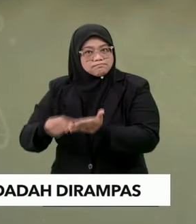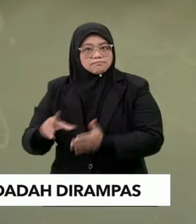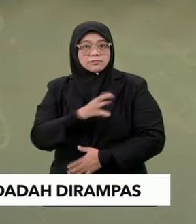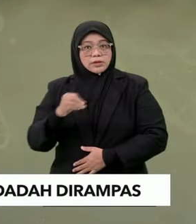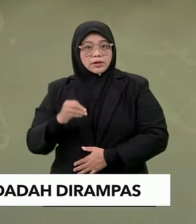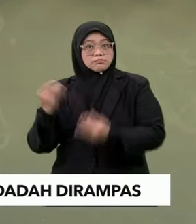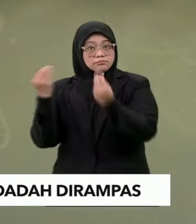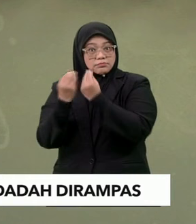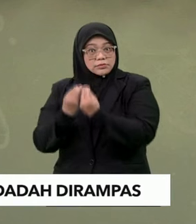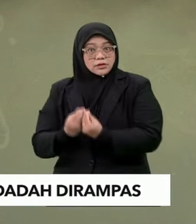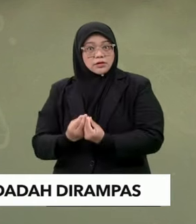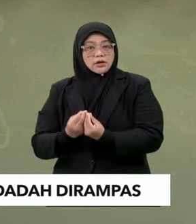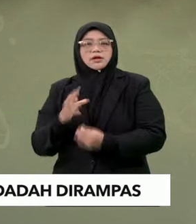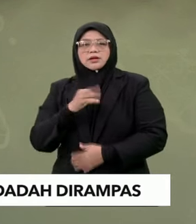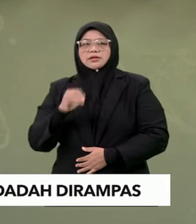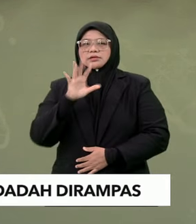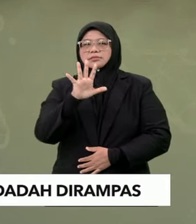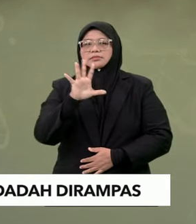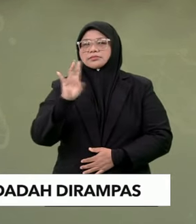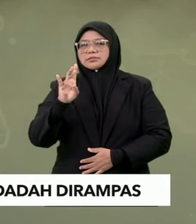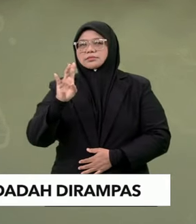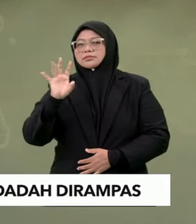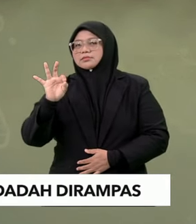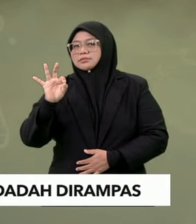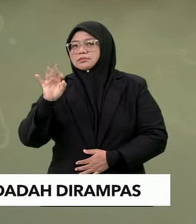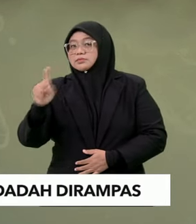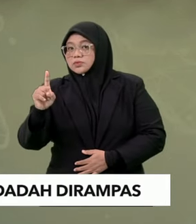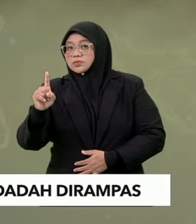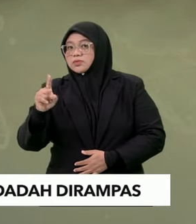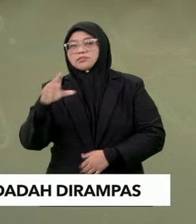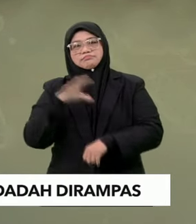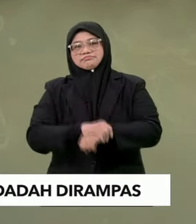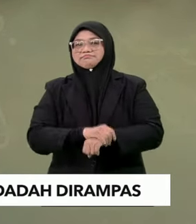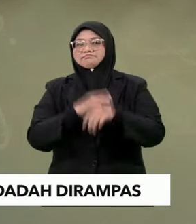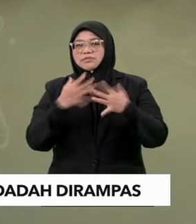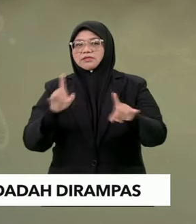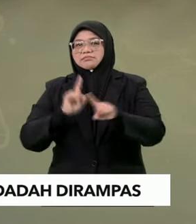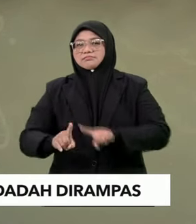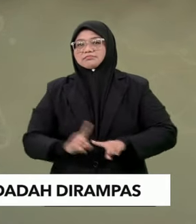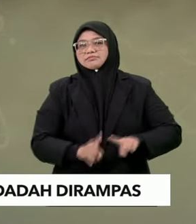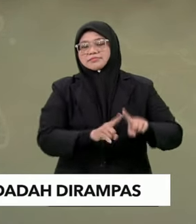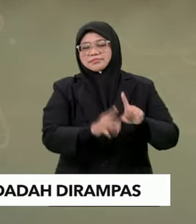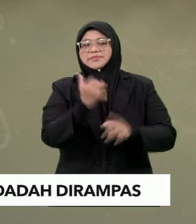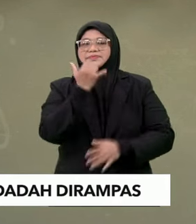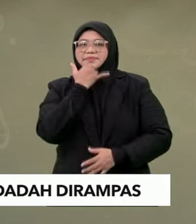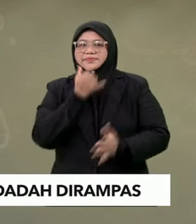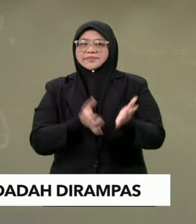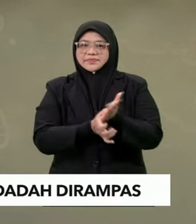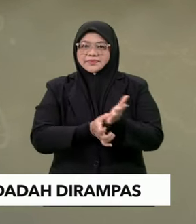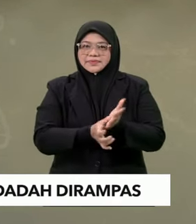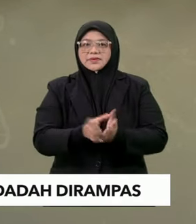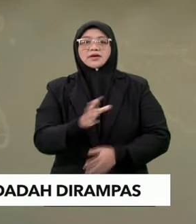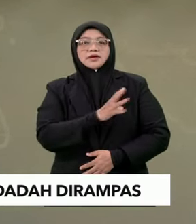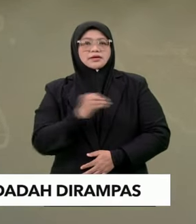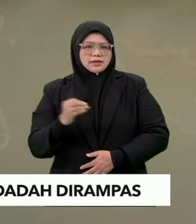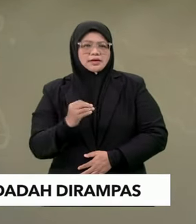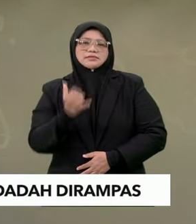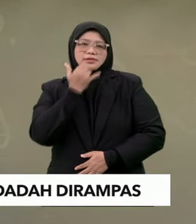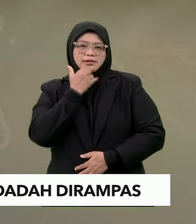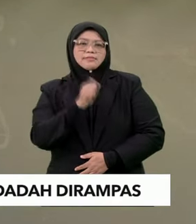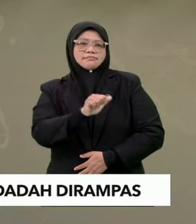daripada jumlah itu seramai 5791 orang ditahan atas pelbagai kesalahan dadah serta